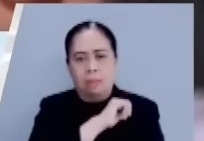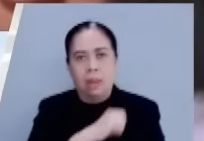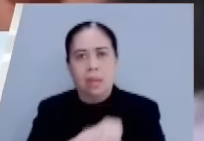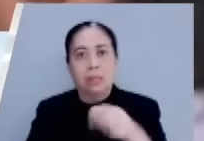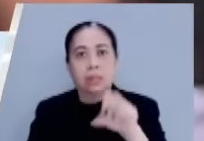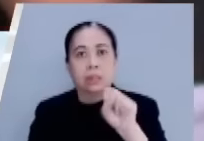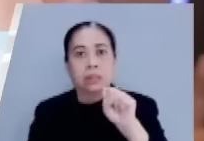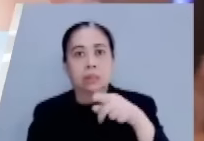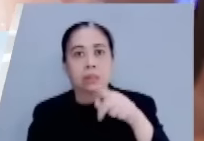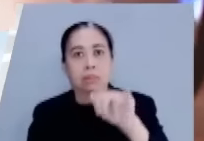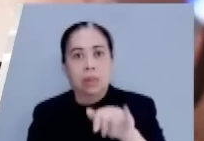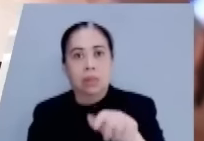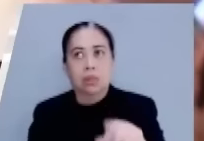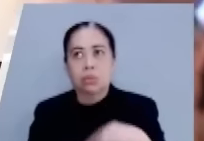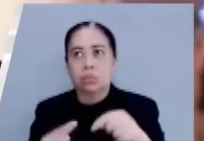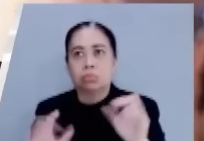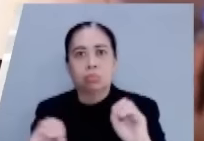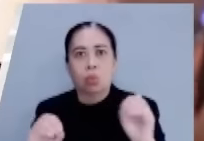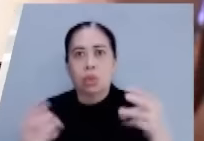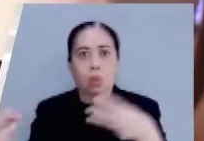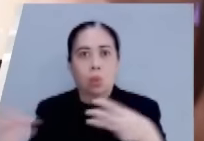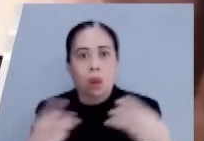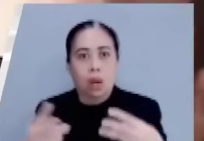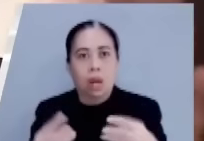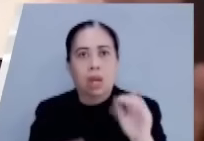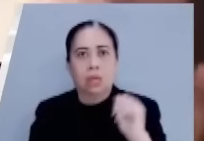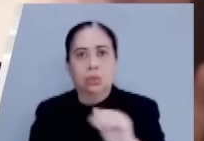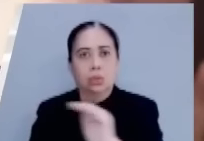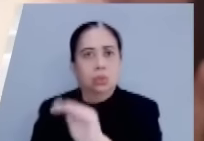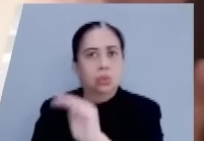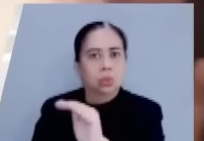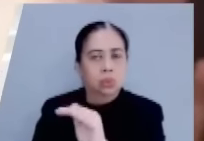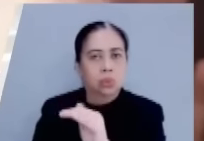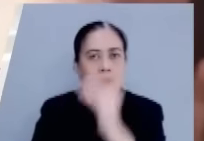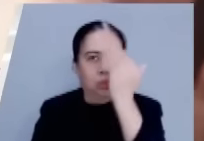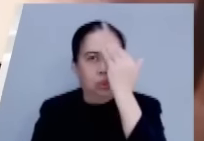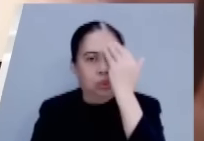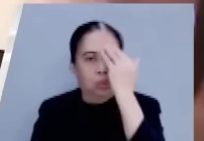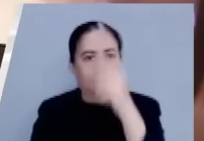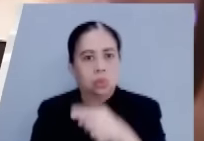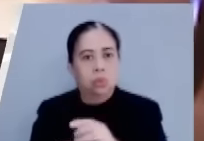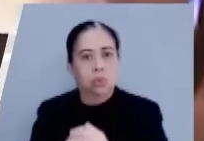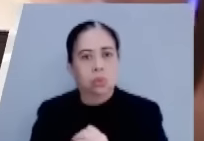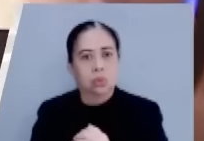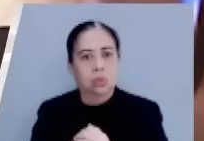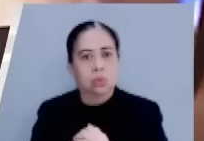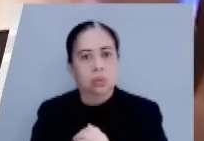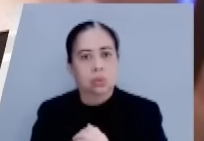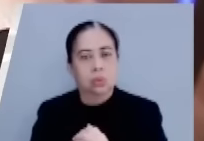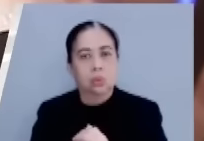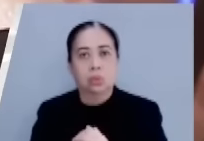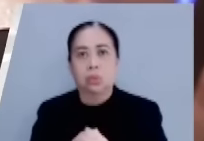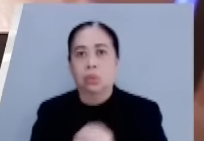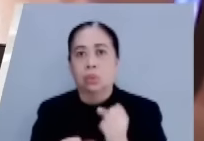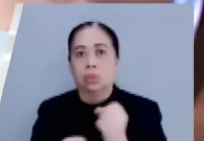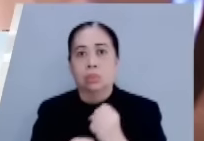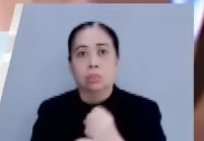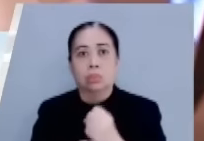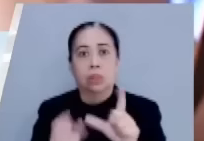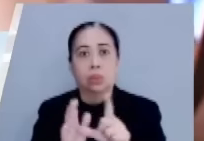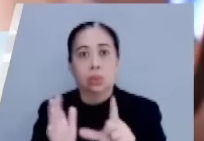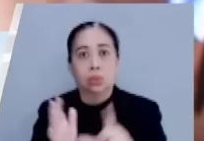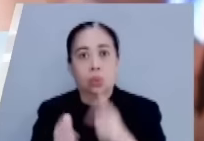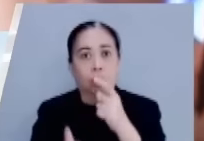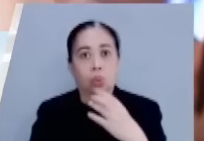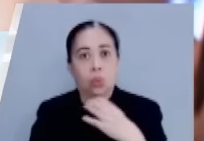panahong walang gyera. So, call to action din, alam na naman ng ating mga mambabatas na